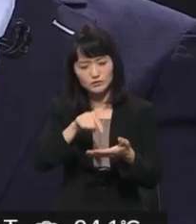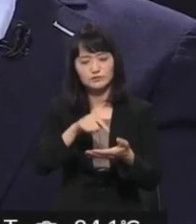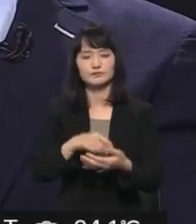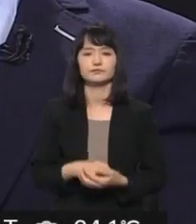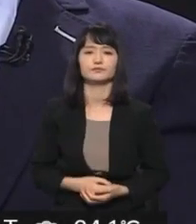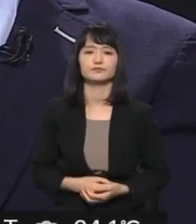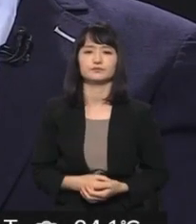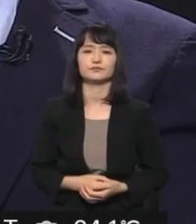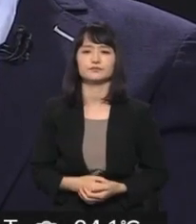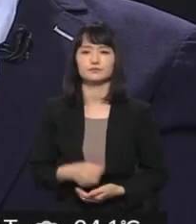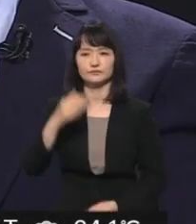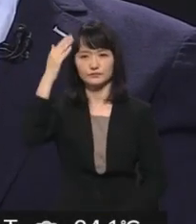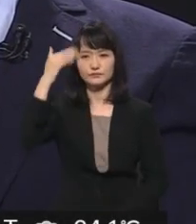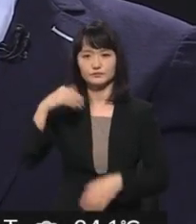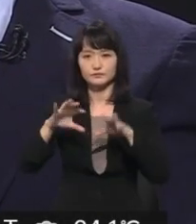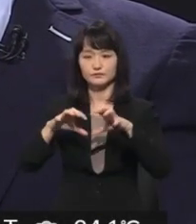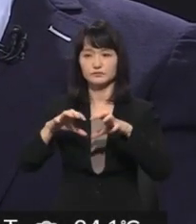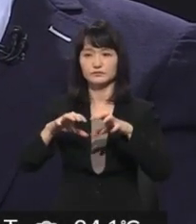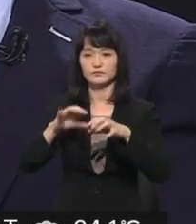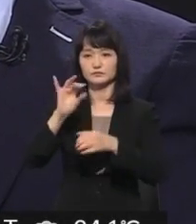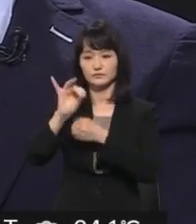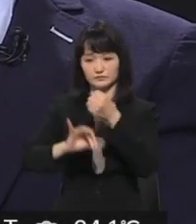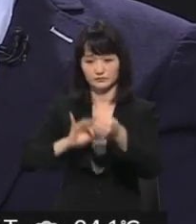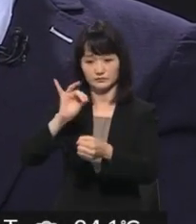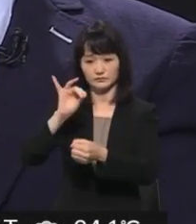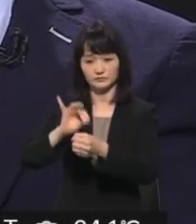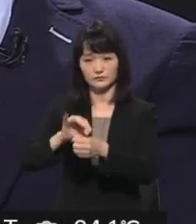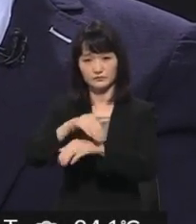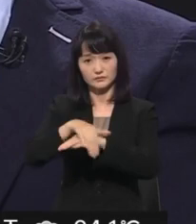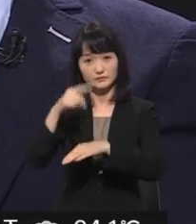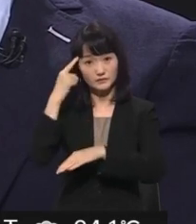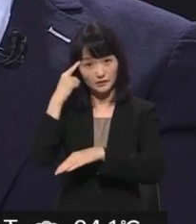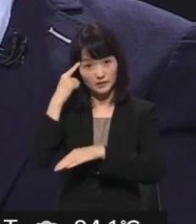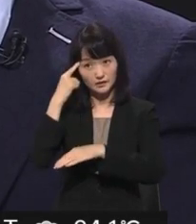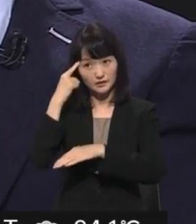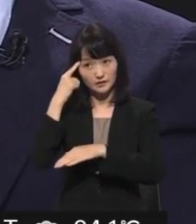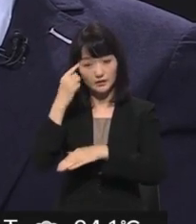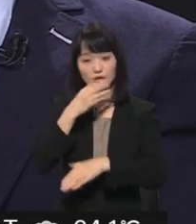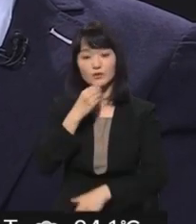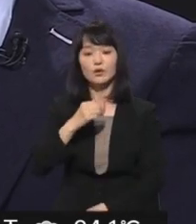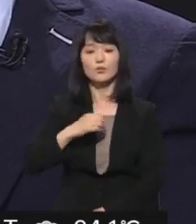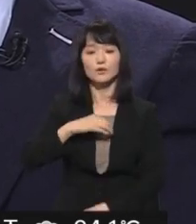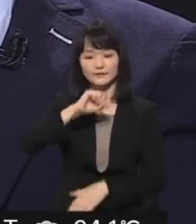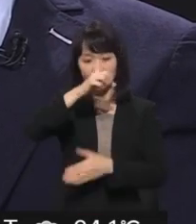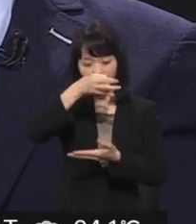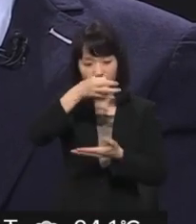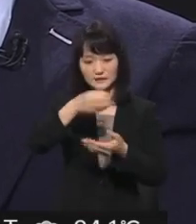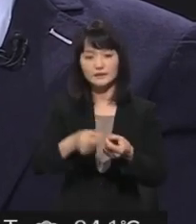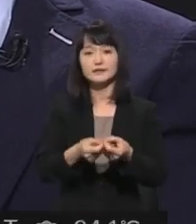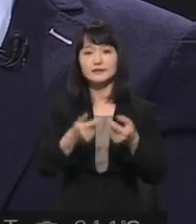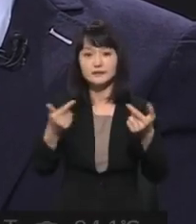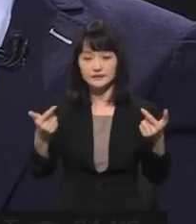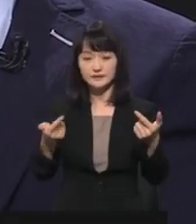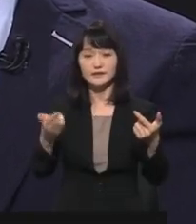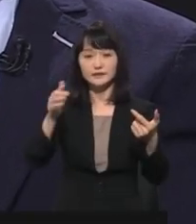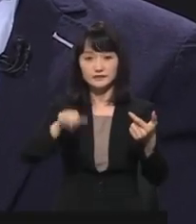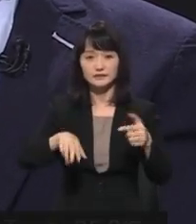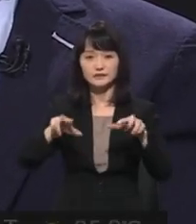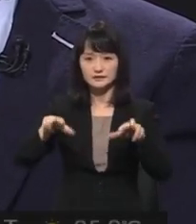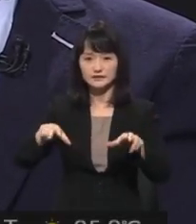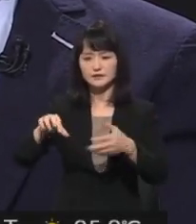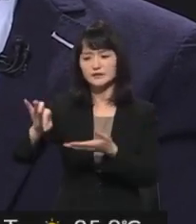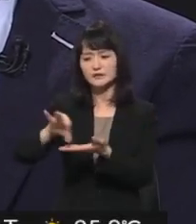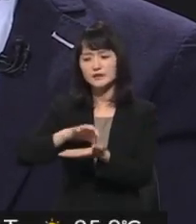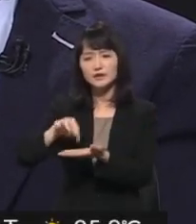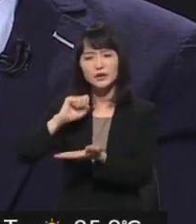정말 우리 대한민국의 국가의 백련지 되게 생각하면 복지도 늘리는 것이 큰 대세이긴 하지만 재정도 생각해서 지금의 이런